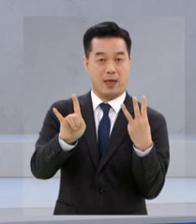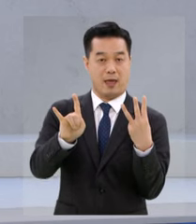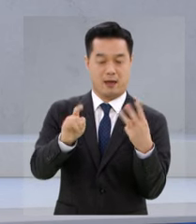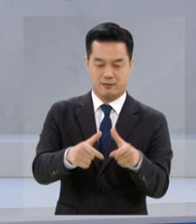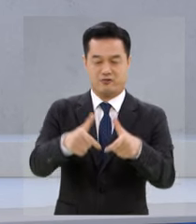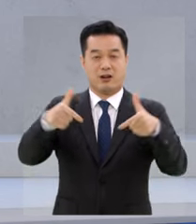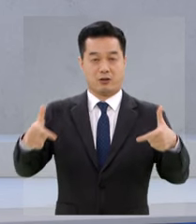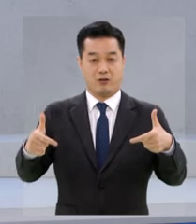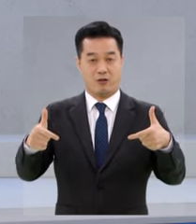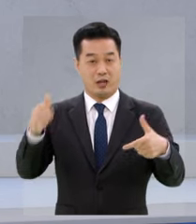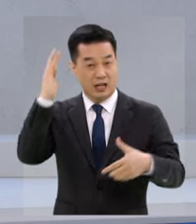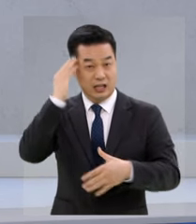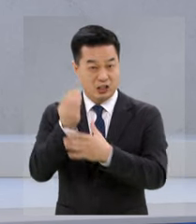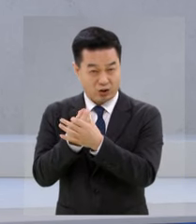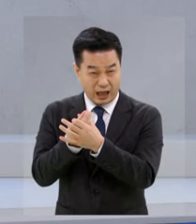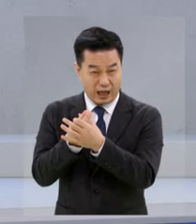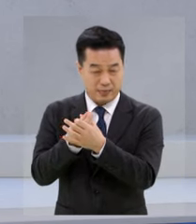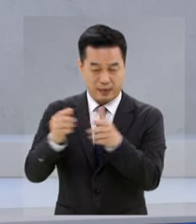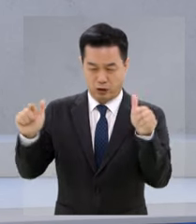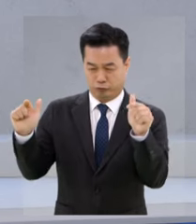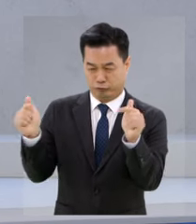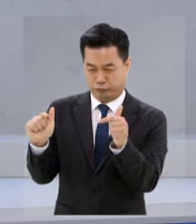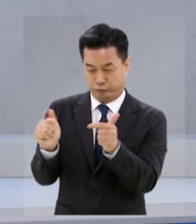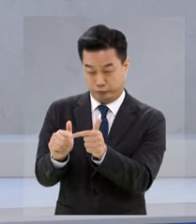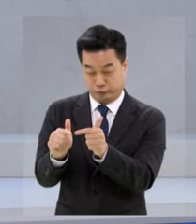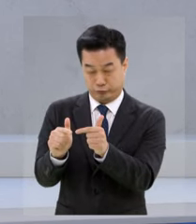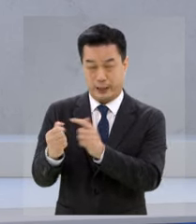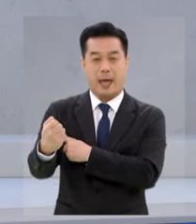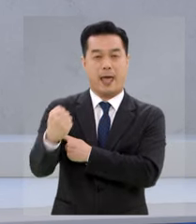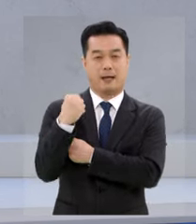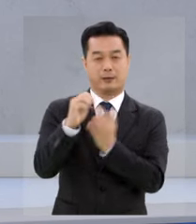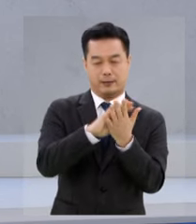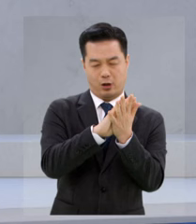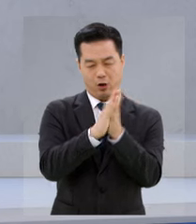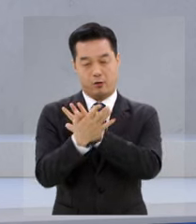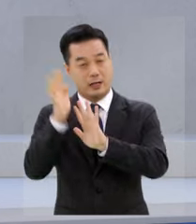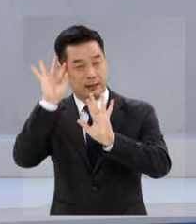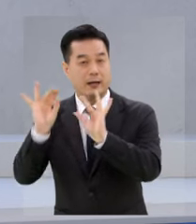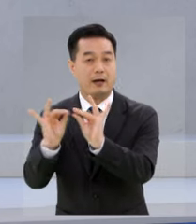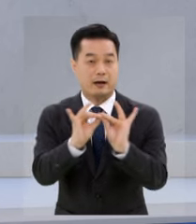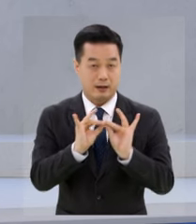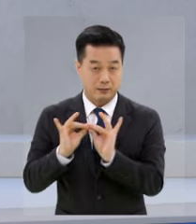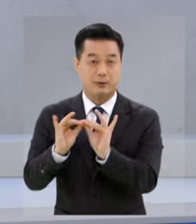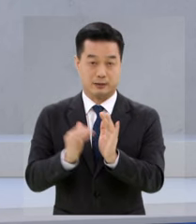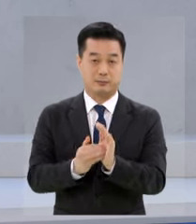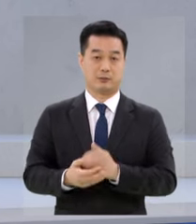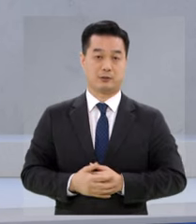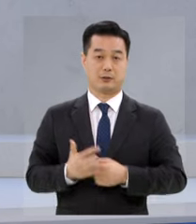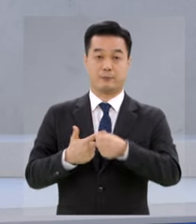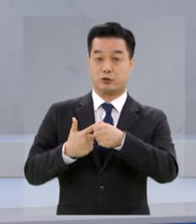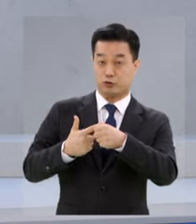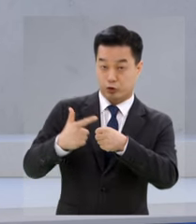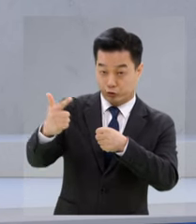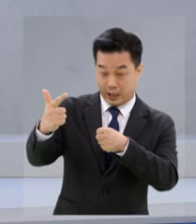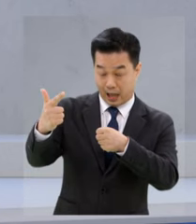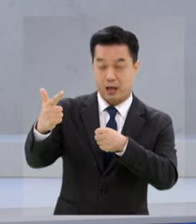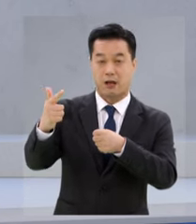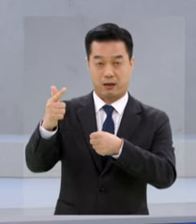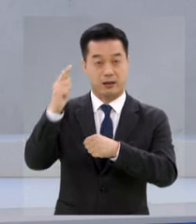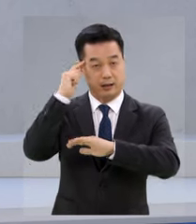화성 연료에서 벗어나는 에너지 전환을 개시하자 최종 합의했습니다 6년 뒤의